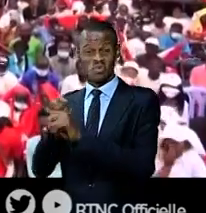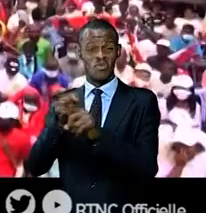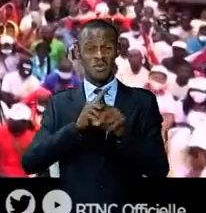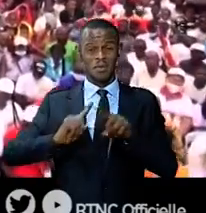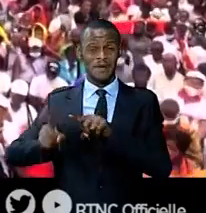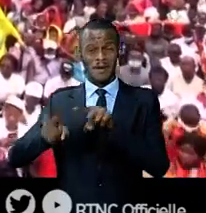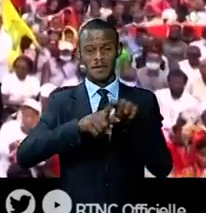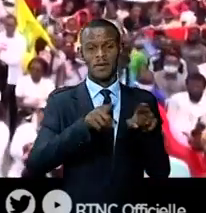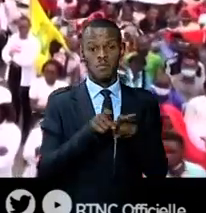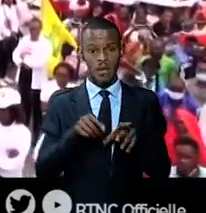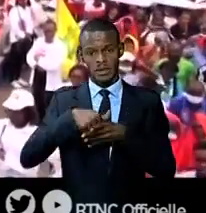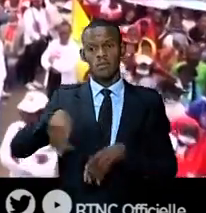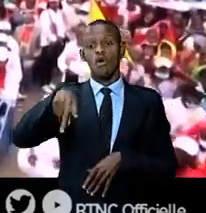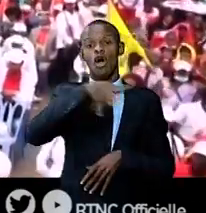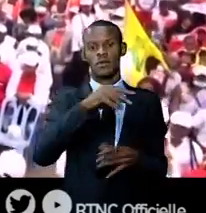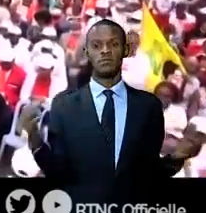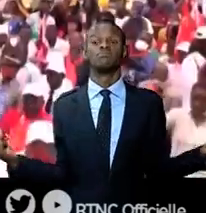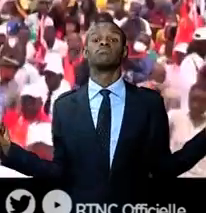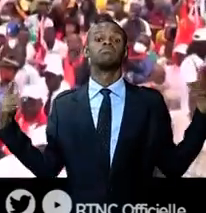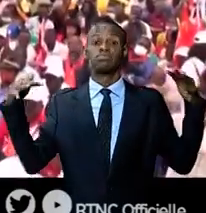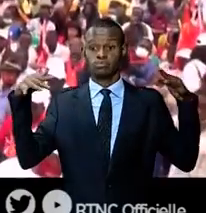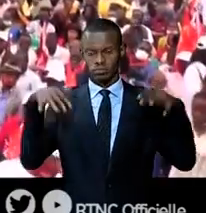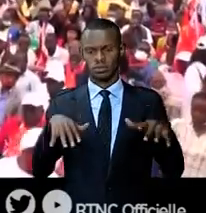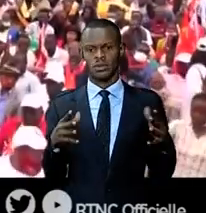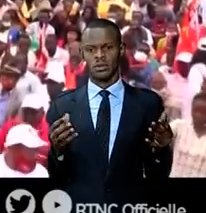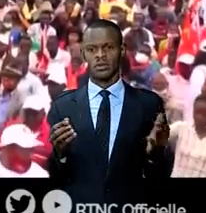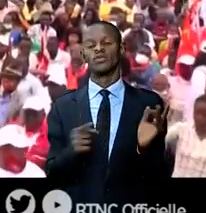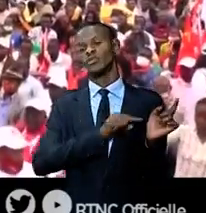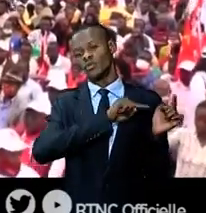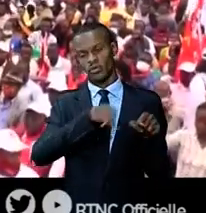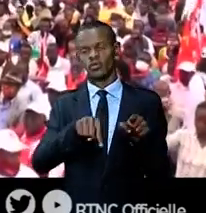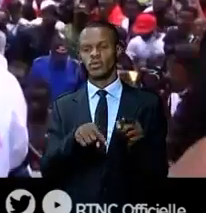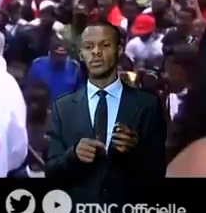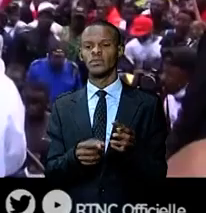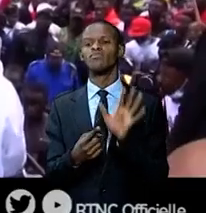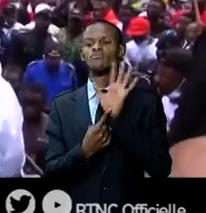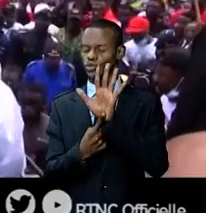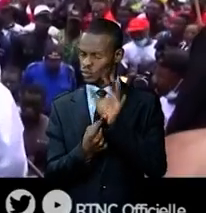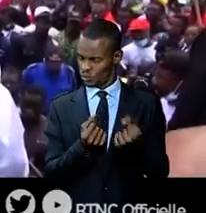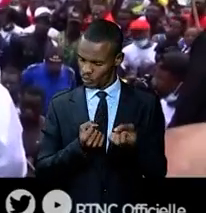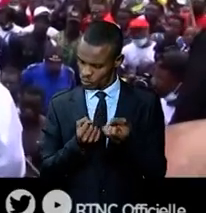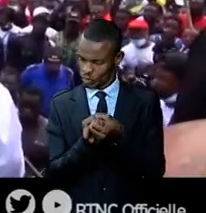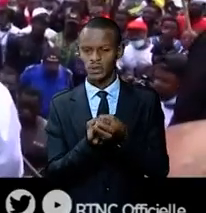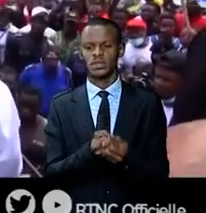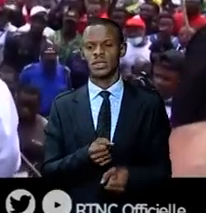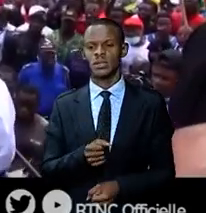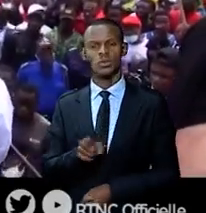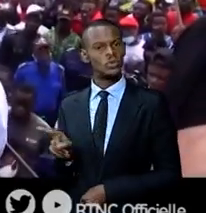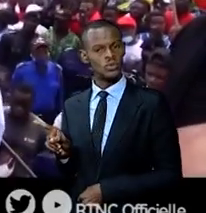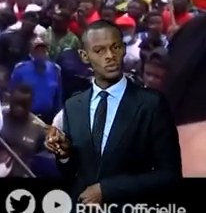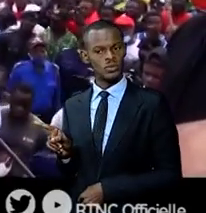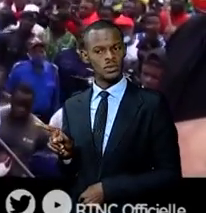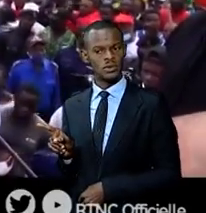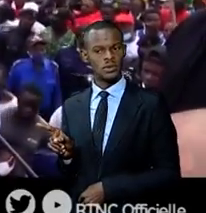la République démocratique du Congo, sont venus exprimer leur soutien et écouter leur autorité morale, Modeste Bathilukwebo. Dans